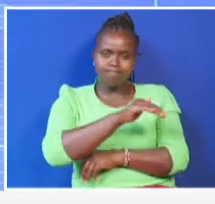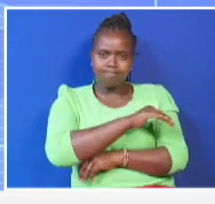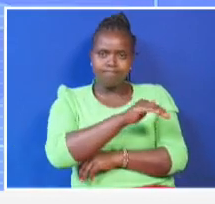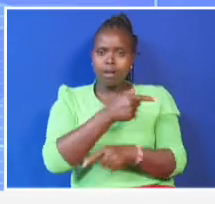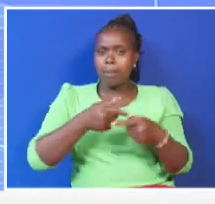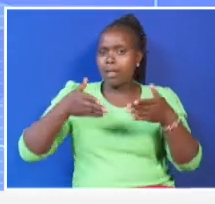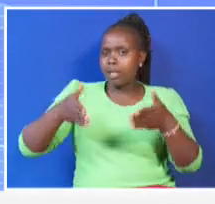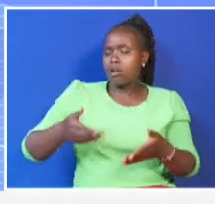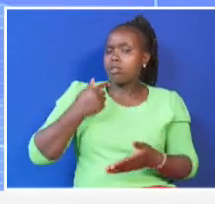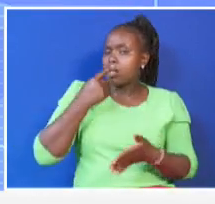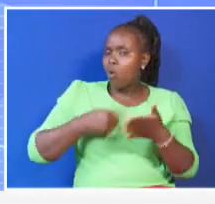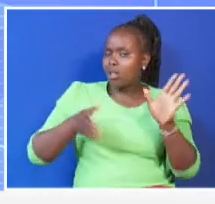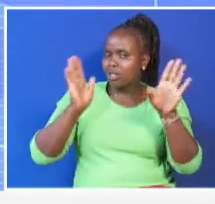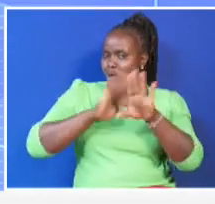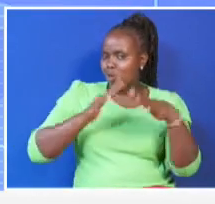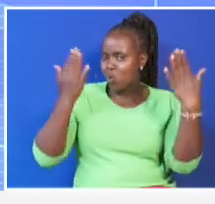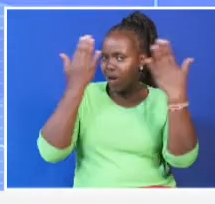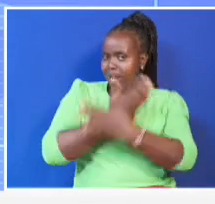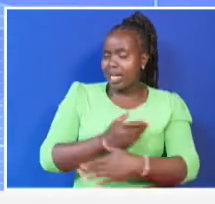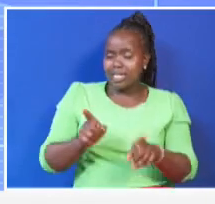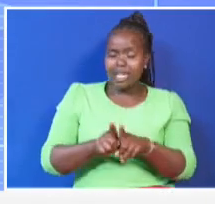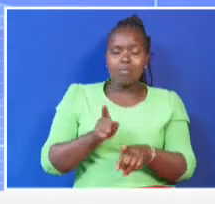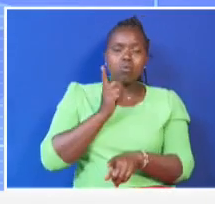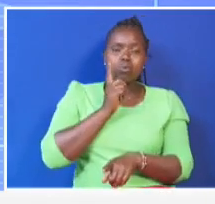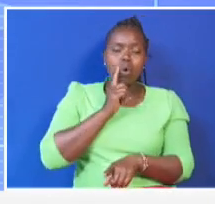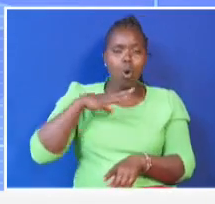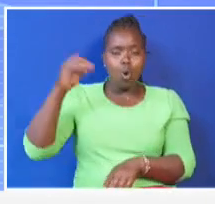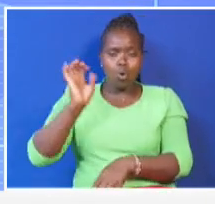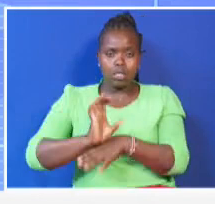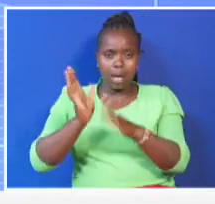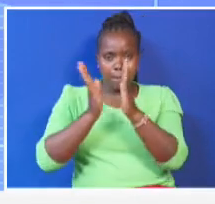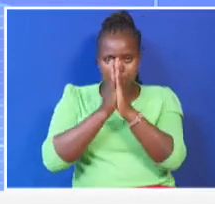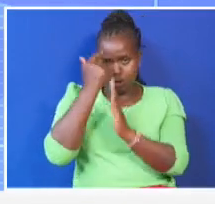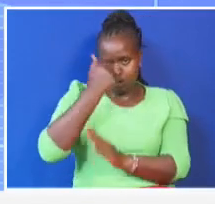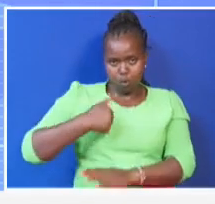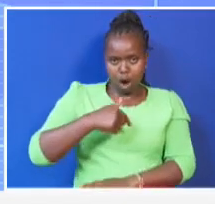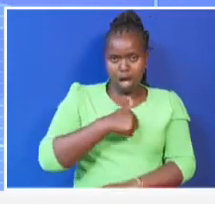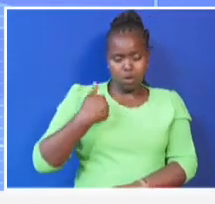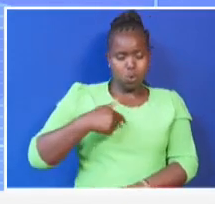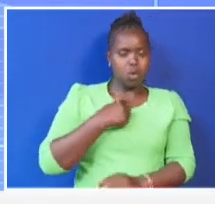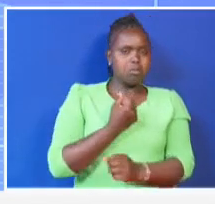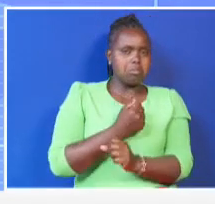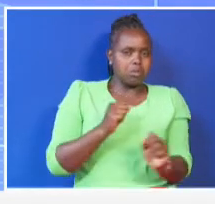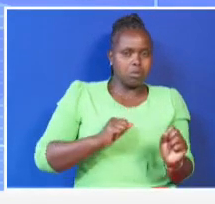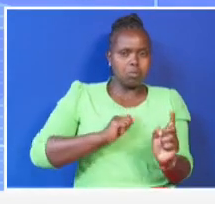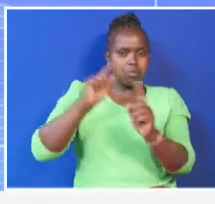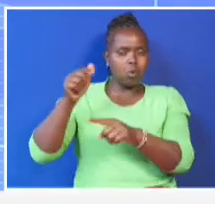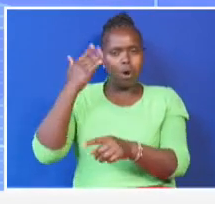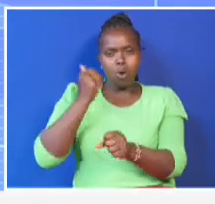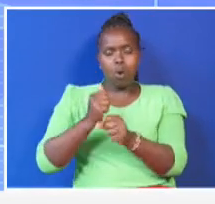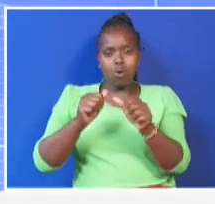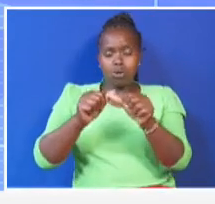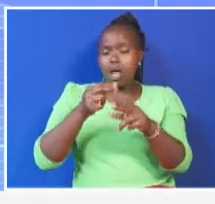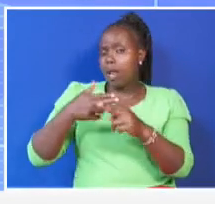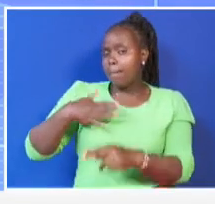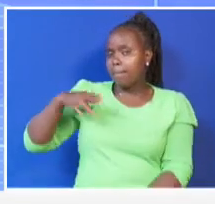ila kwa sasa nikutakie usiku mwema, na pia kesho unapokwenda maabadini utuombee wale ambao kwa namna moja au nyingine bado tutakuwa tunachapa kazi.